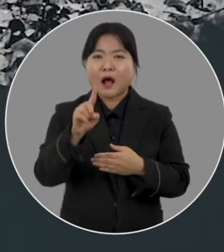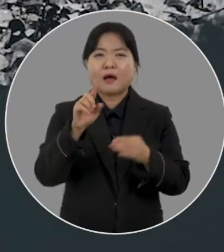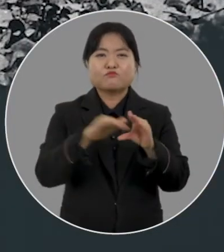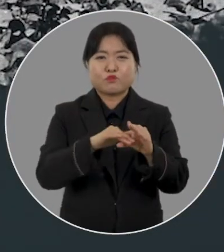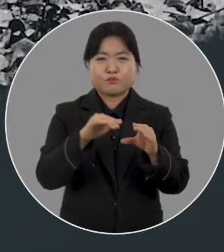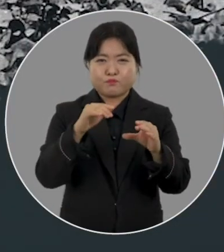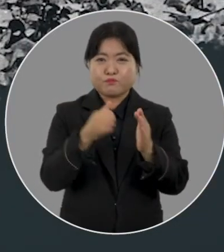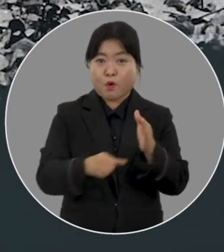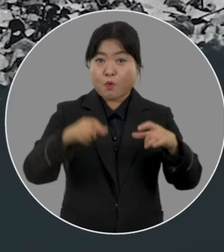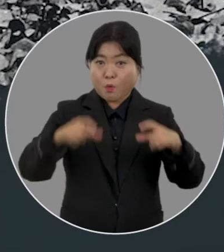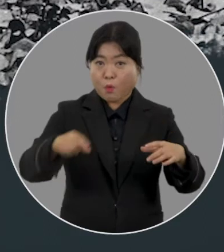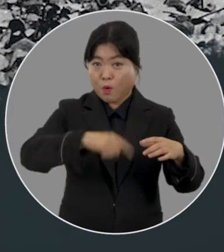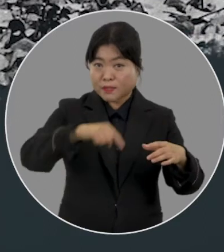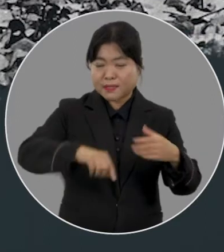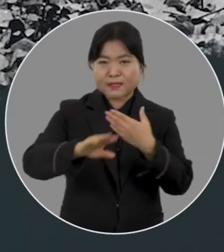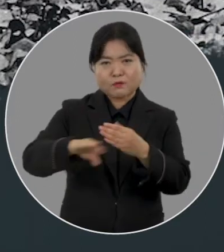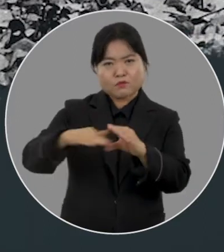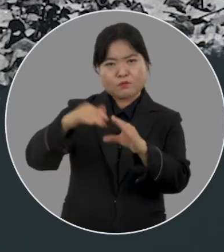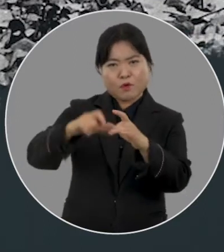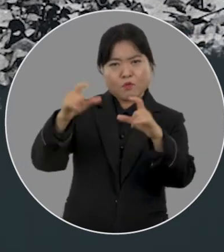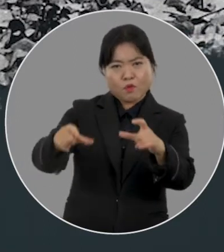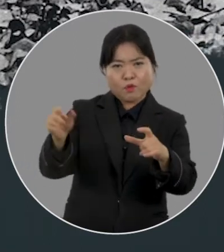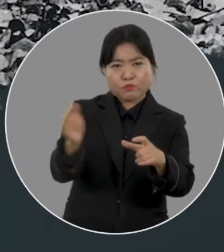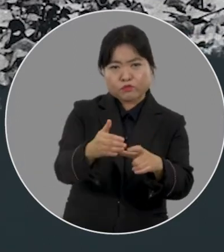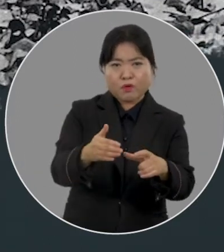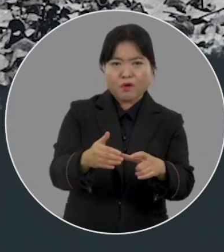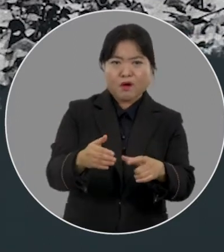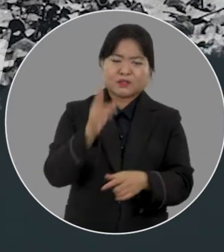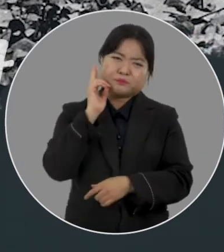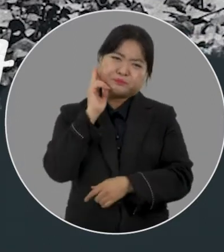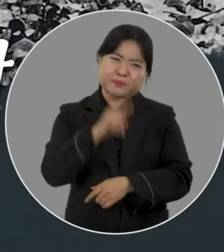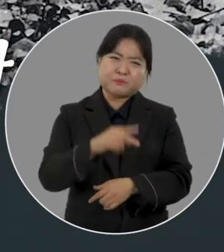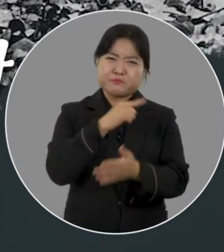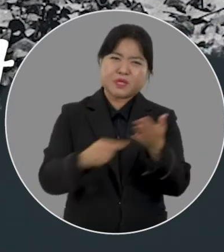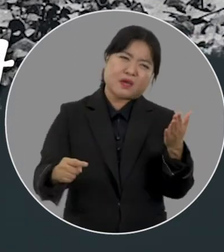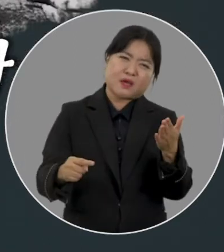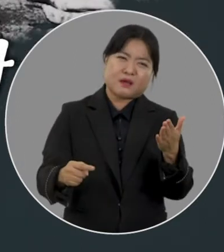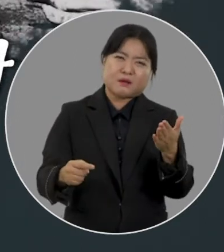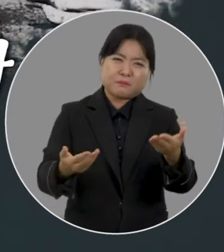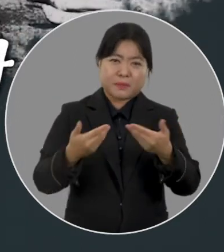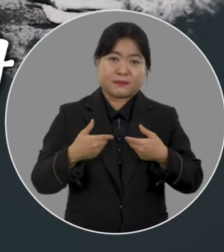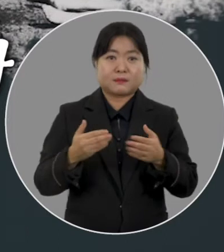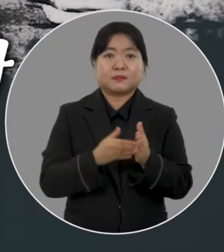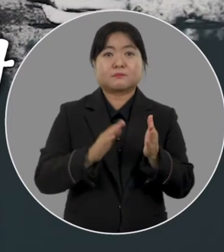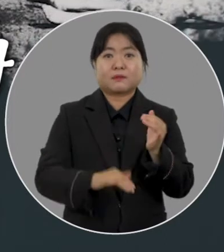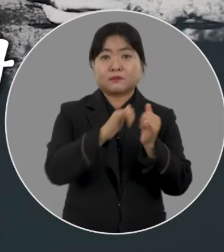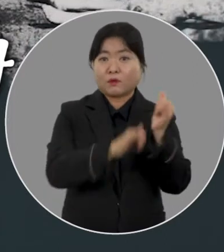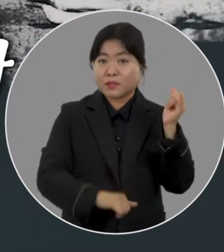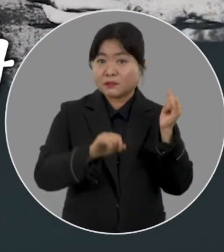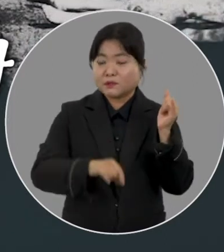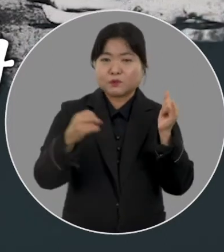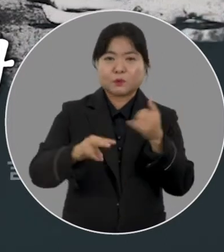한 문명권이 다른 문명권으로부터 끔찍한 피해자였지만 역사라는 것은 또